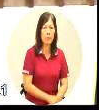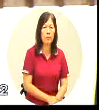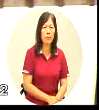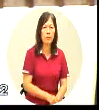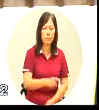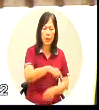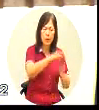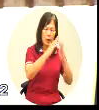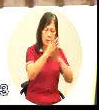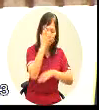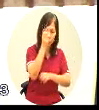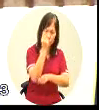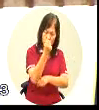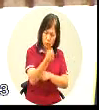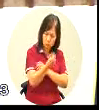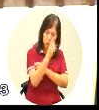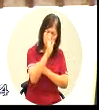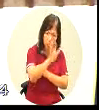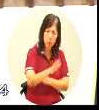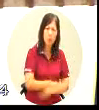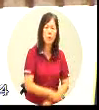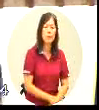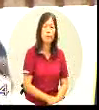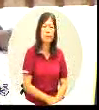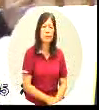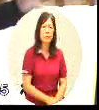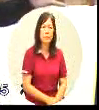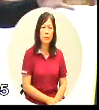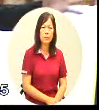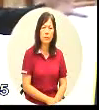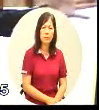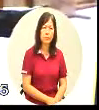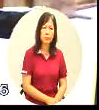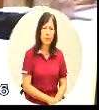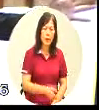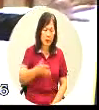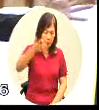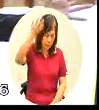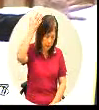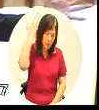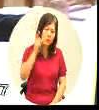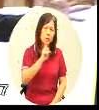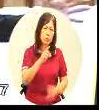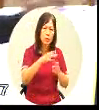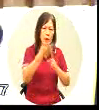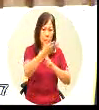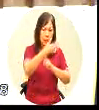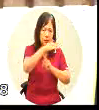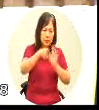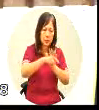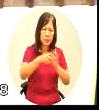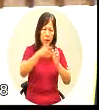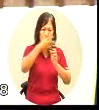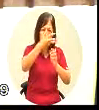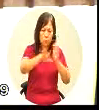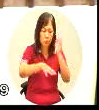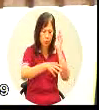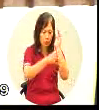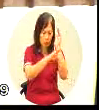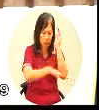在努力，那包括在过去在讲旗山水库当然是不可行